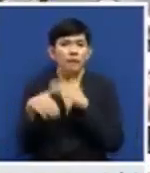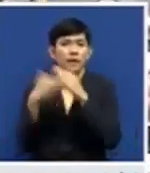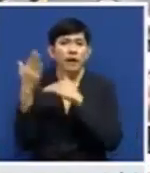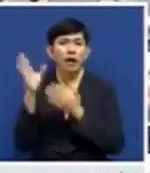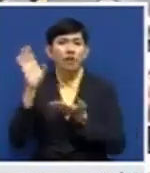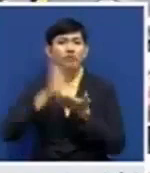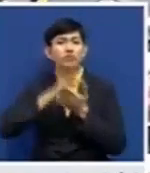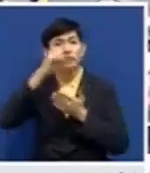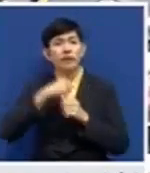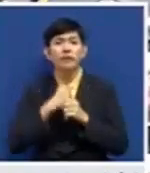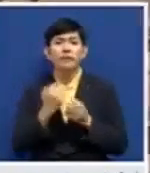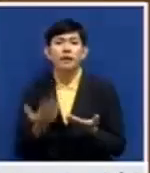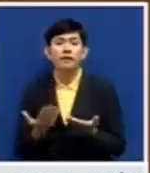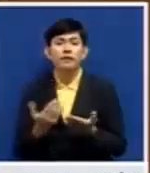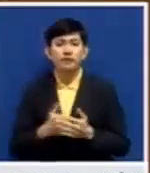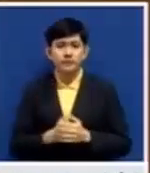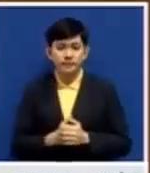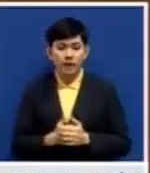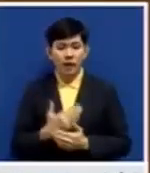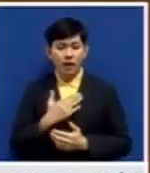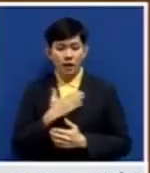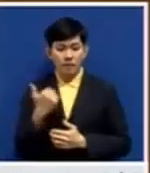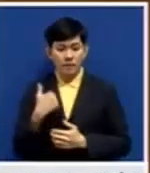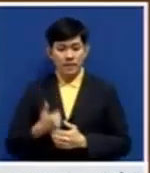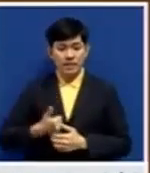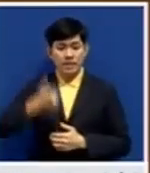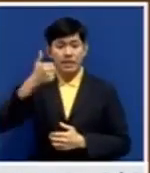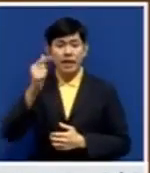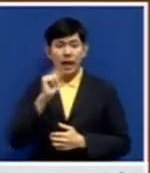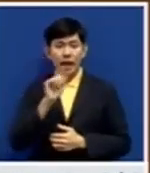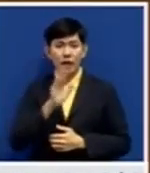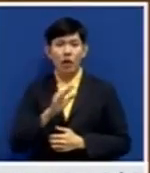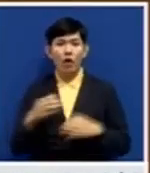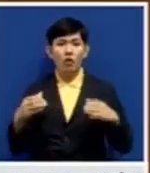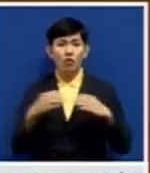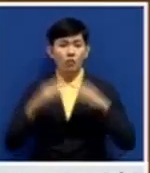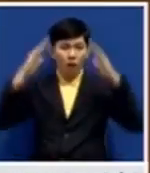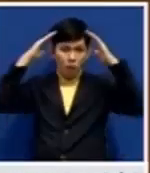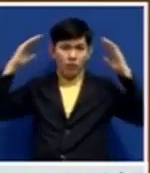งทุนในเมืองไทยเรามีอะไรดีกว่าเวียดนามดีกว่า